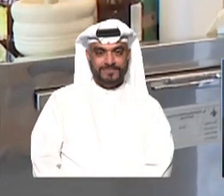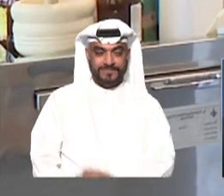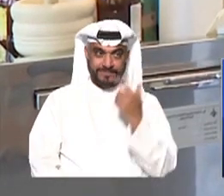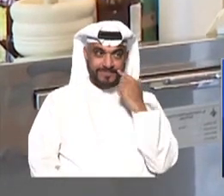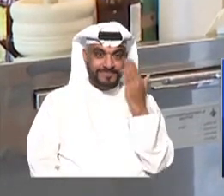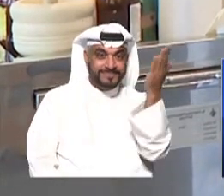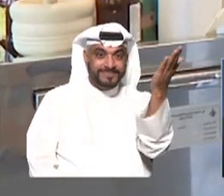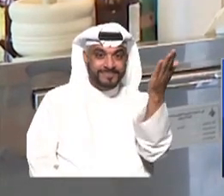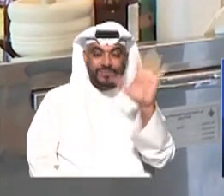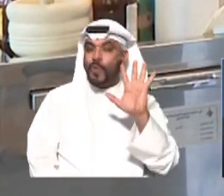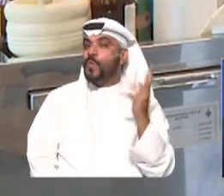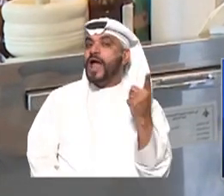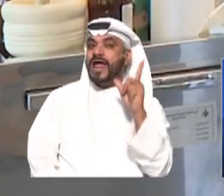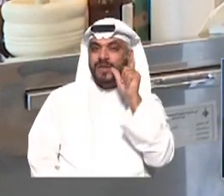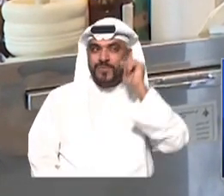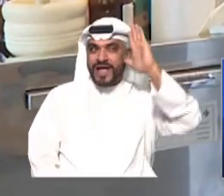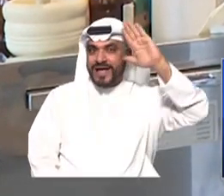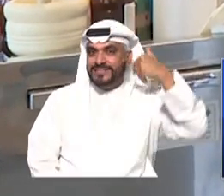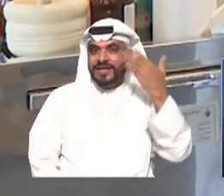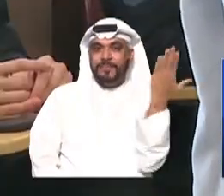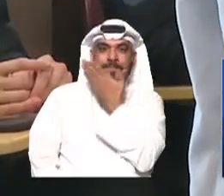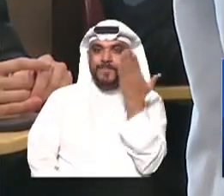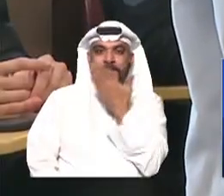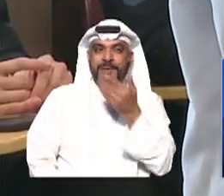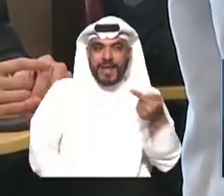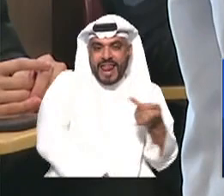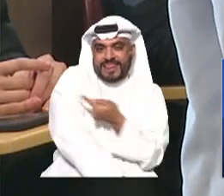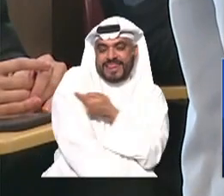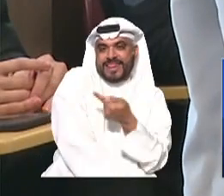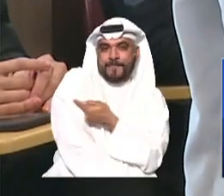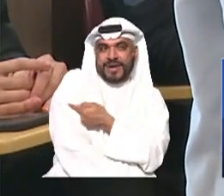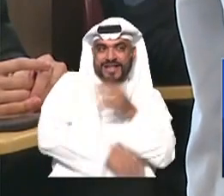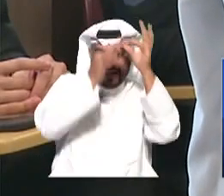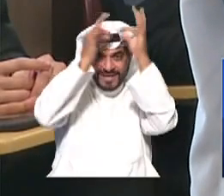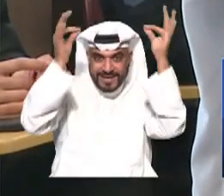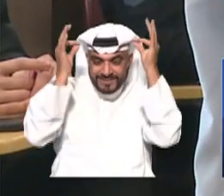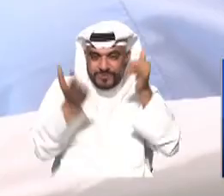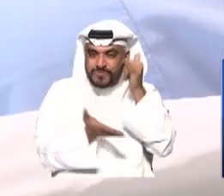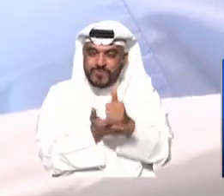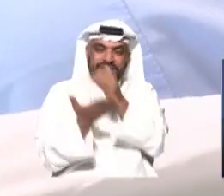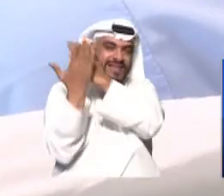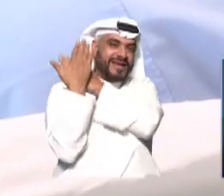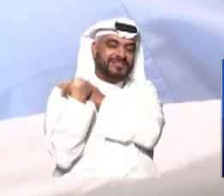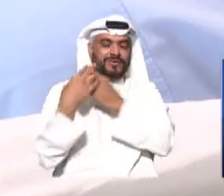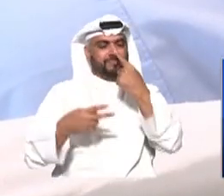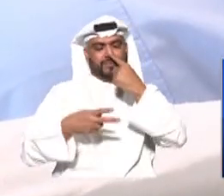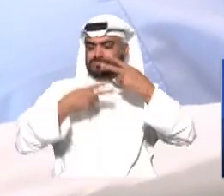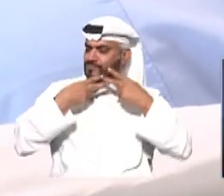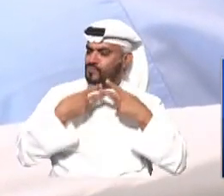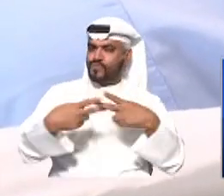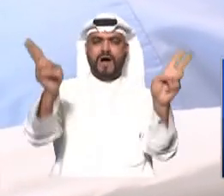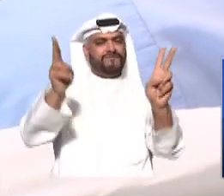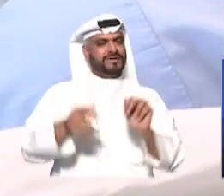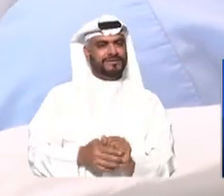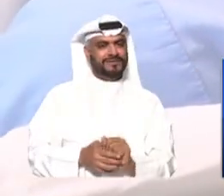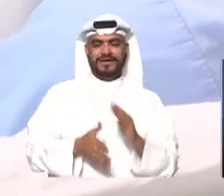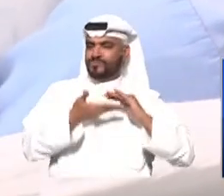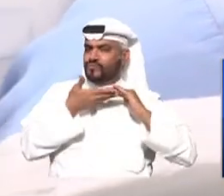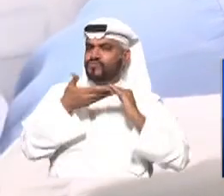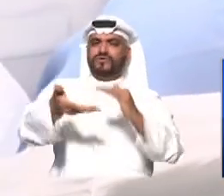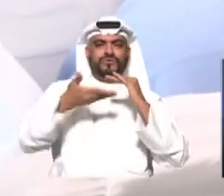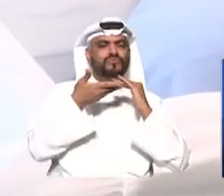طلبة كلية التمريض يتحملون المسؤولية الملقاة على عاتقهم ويستجيبون لنداء الوطن